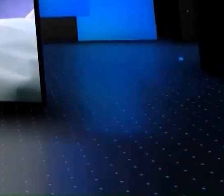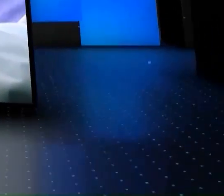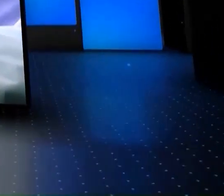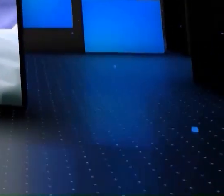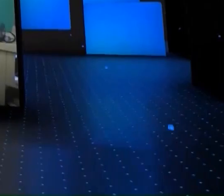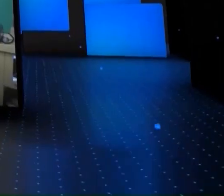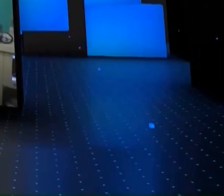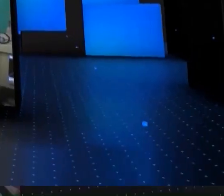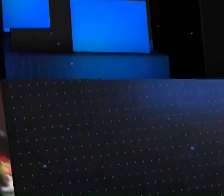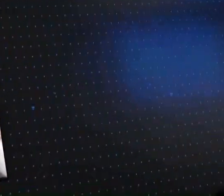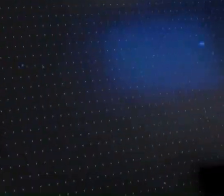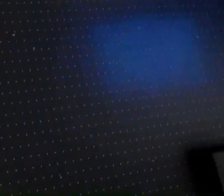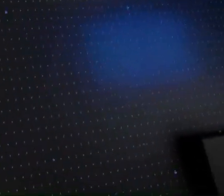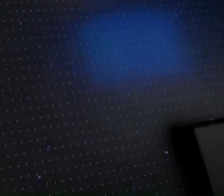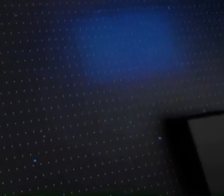Музика